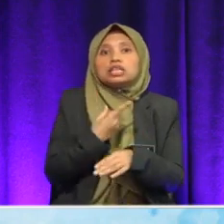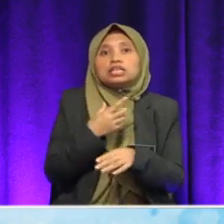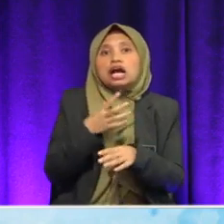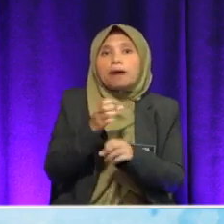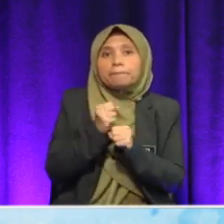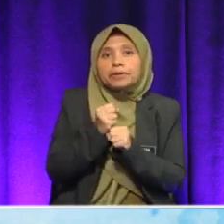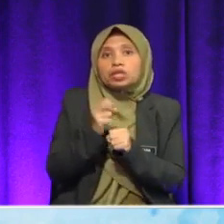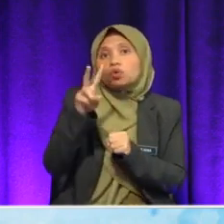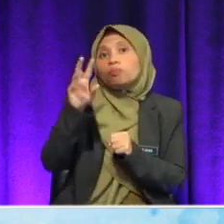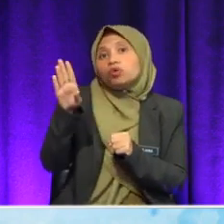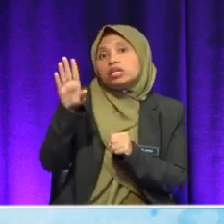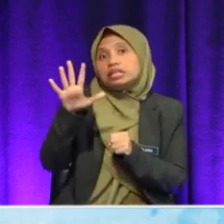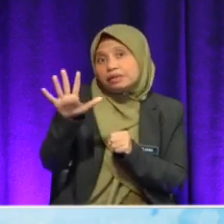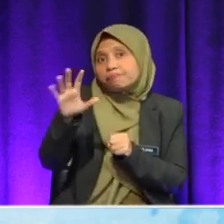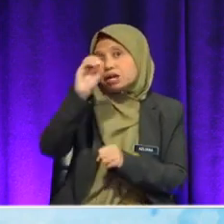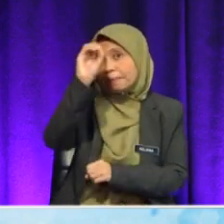peratus